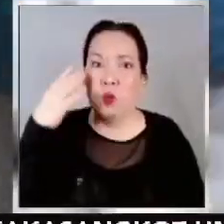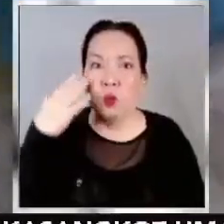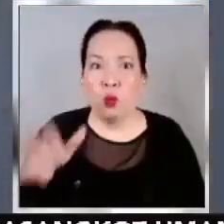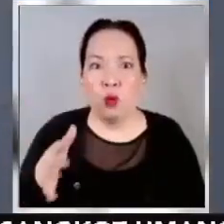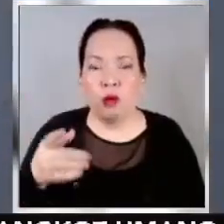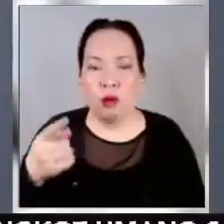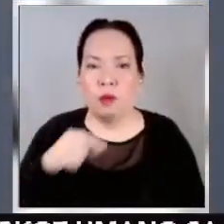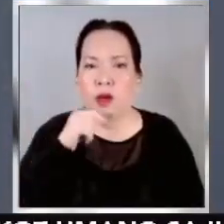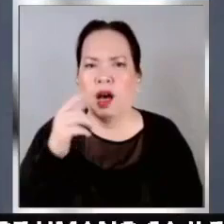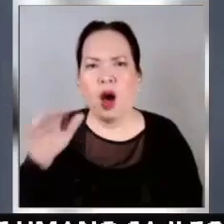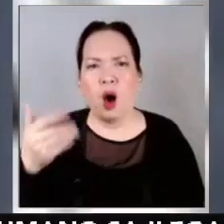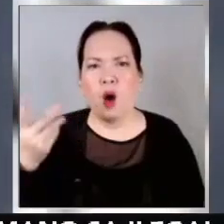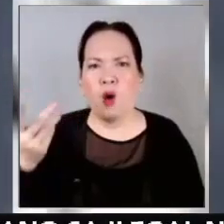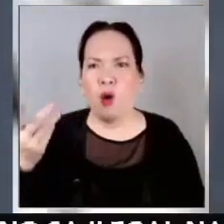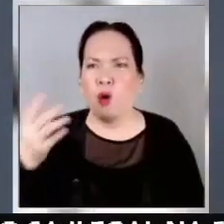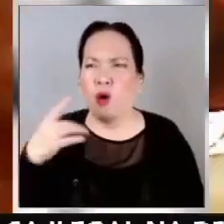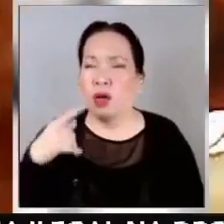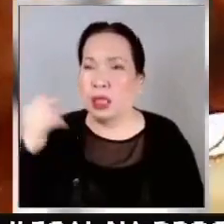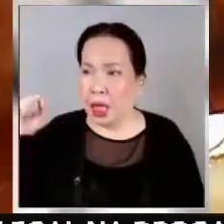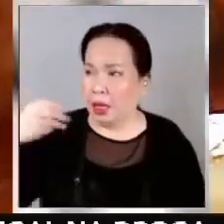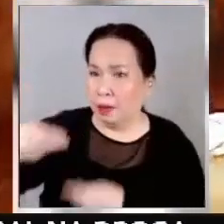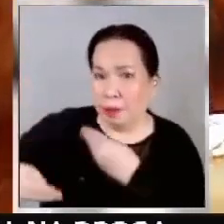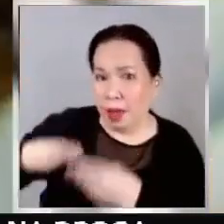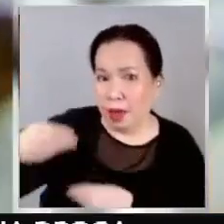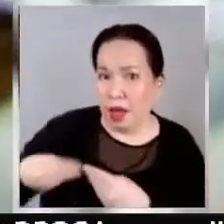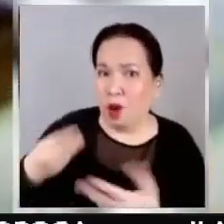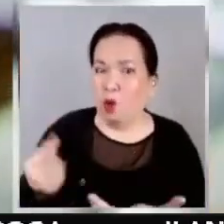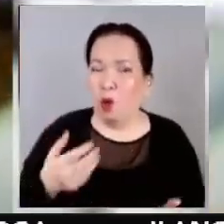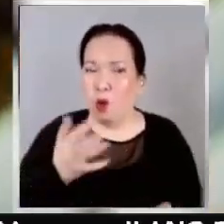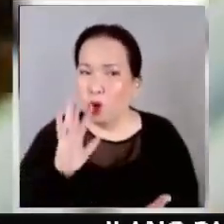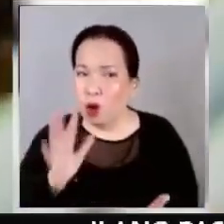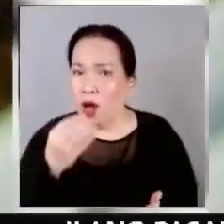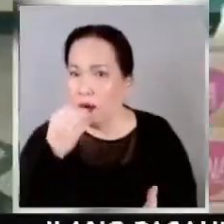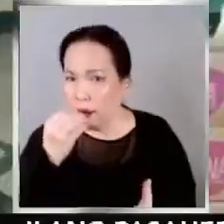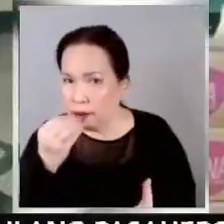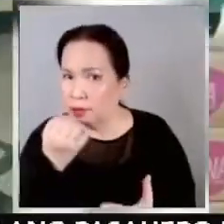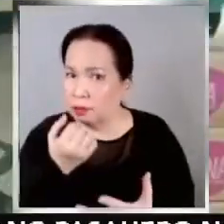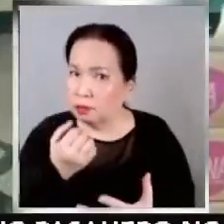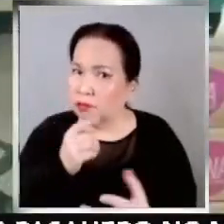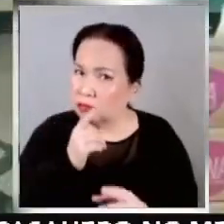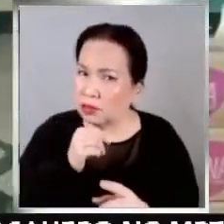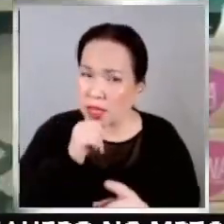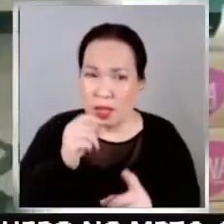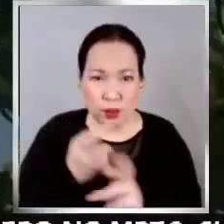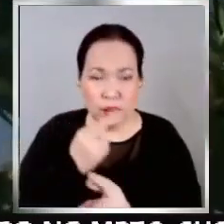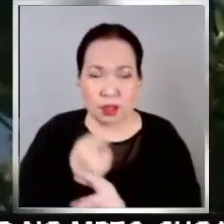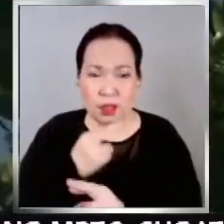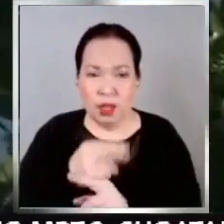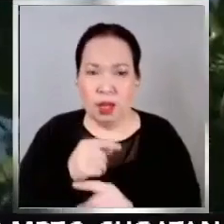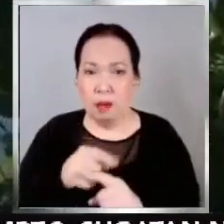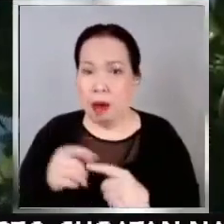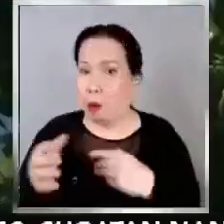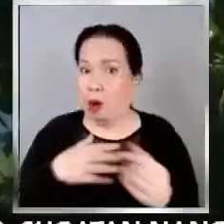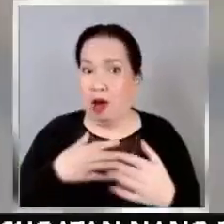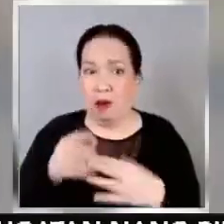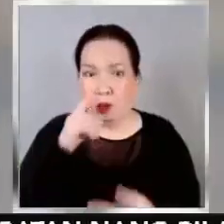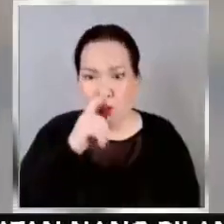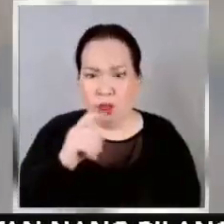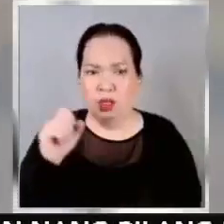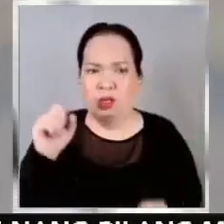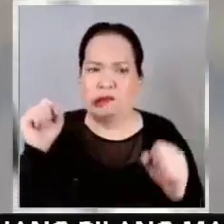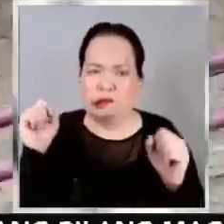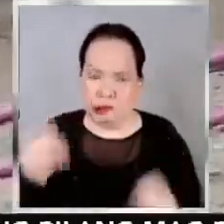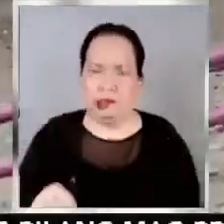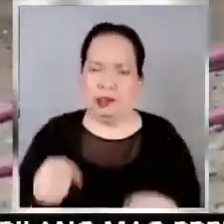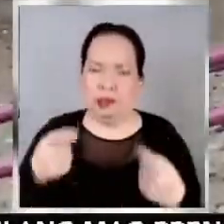namamana, pwede rin sa lifestyle natin, no? Sa ating kinakain. Walang pinipiling edad, ang sobrang init, no? Risk factor ito, no? Para tumaas ang